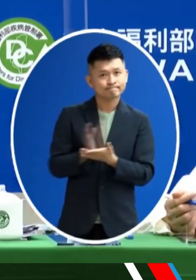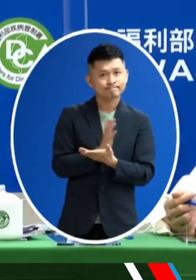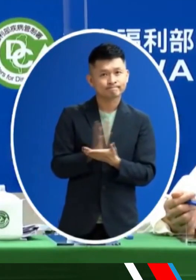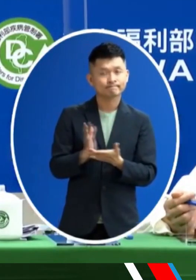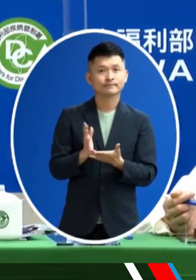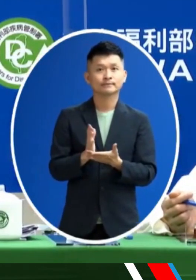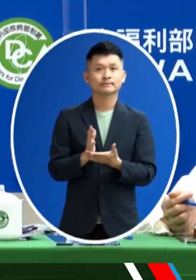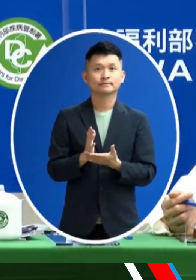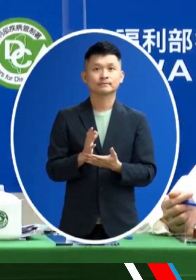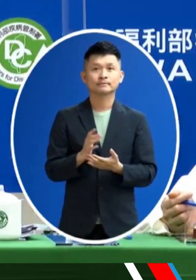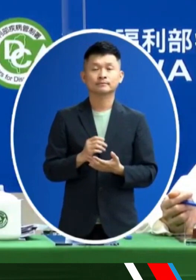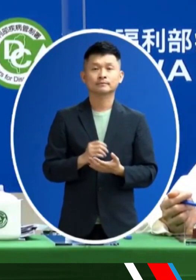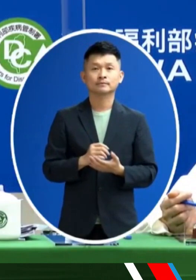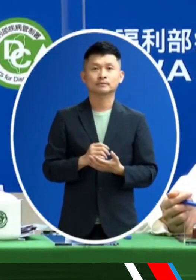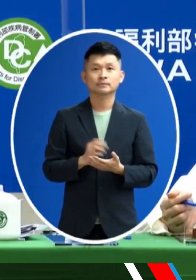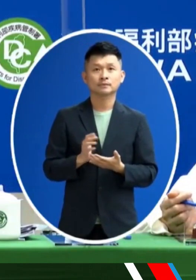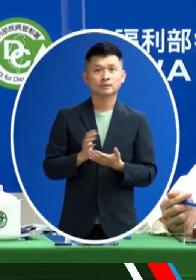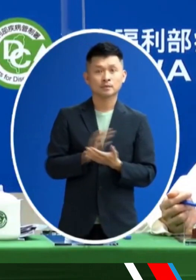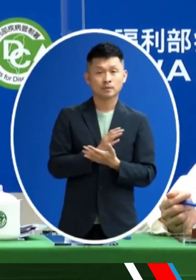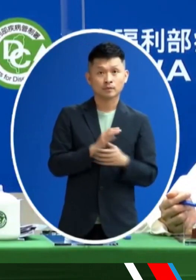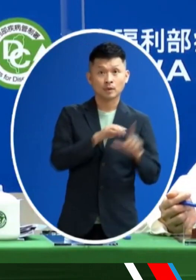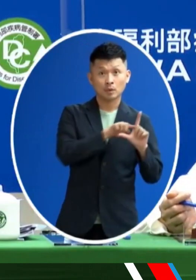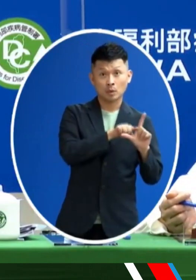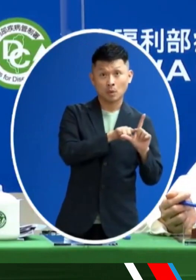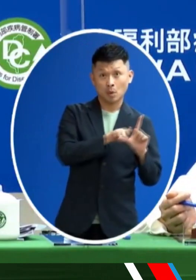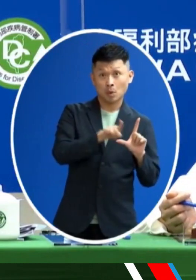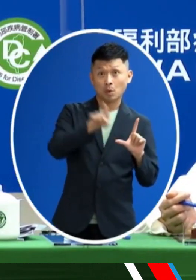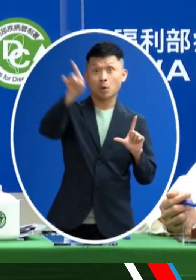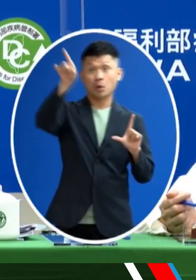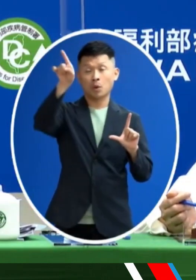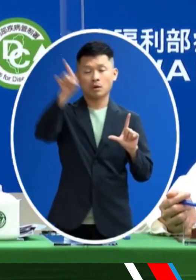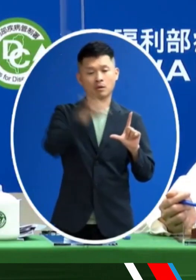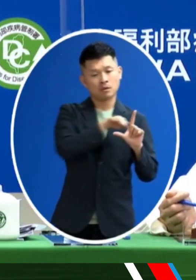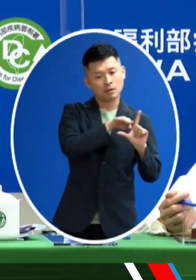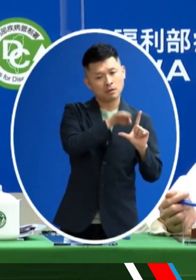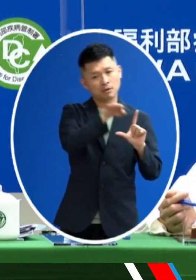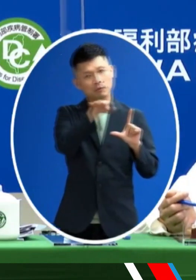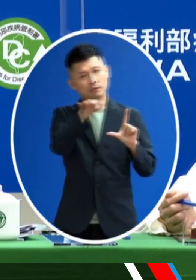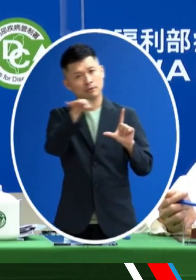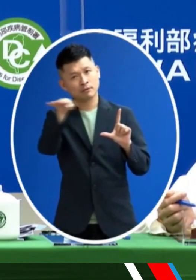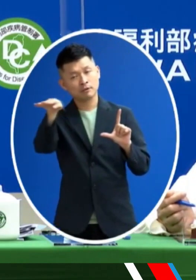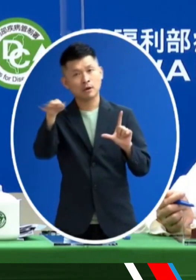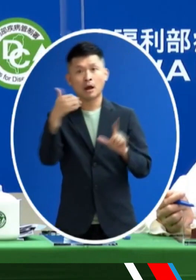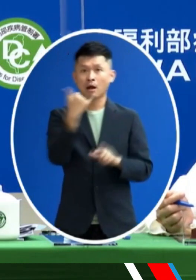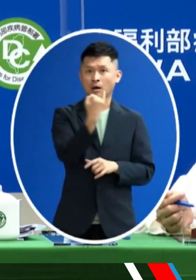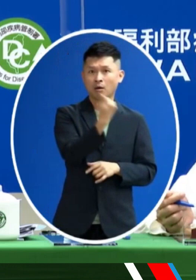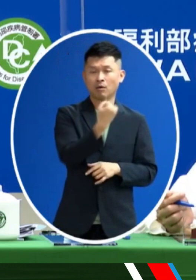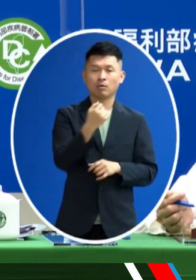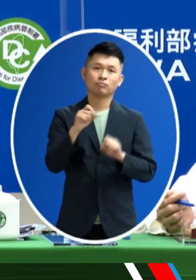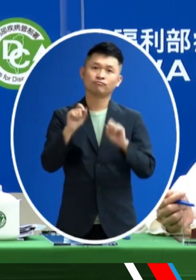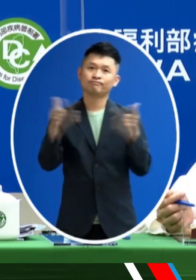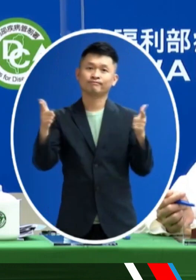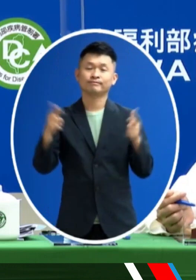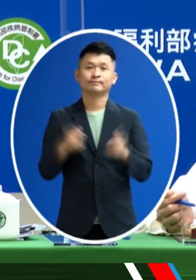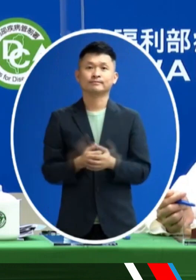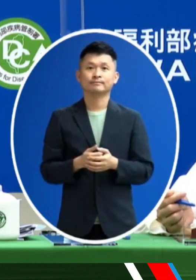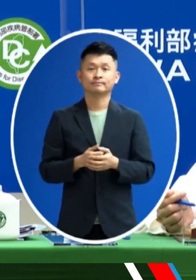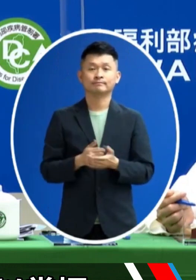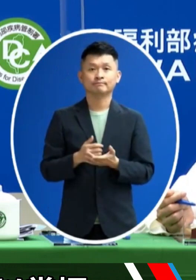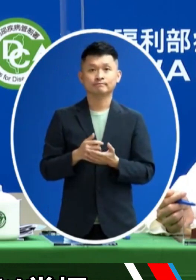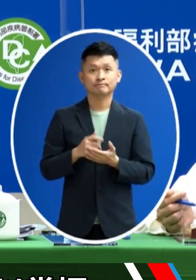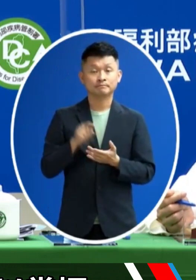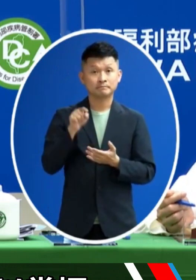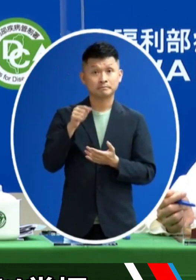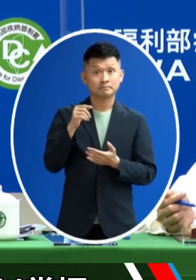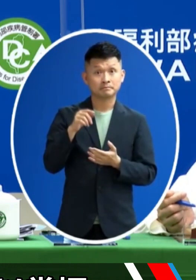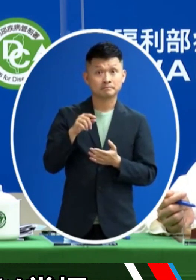这有时候是比较平坡还是比较尖陡哈，那各有它的一个利弊了哈。那只是根据这情况下，